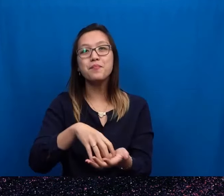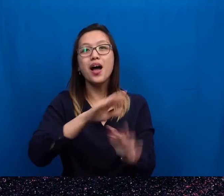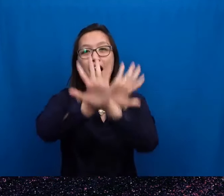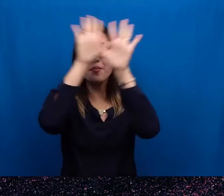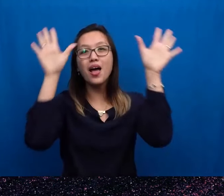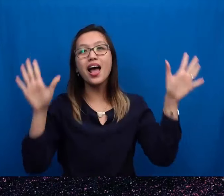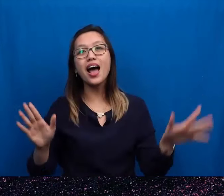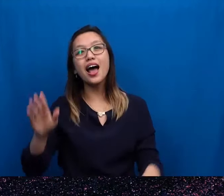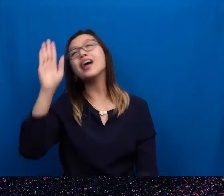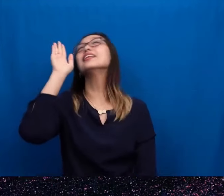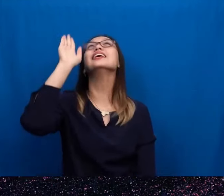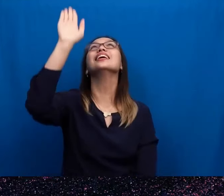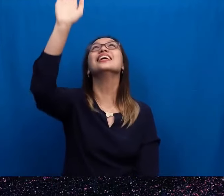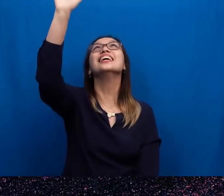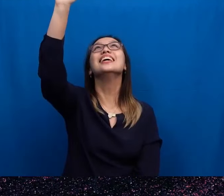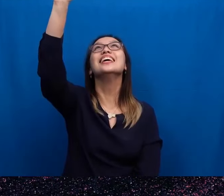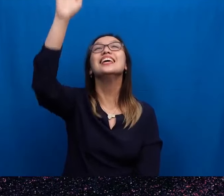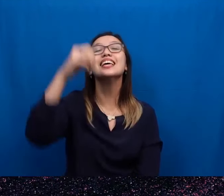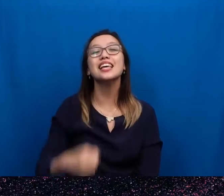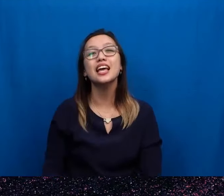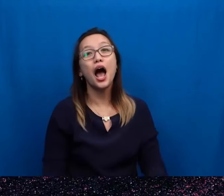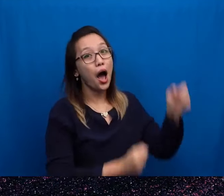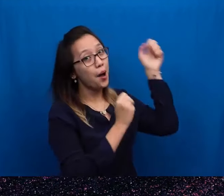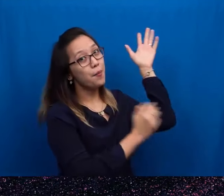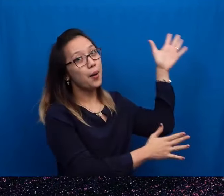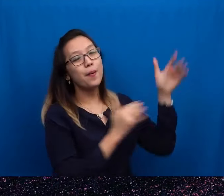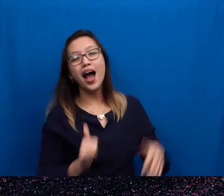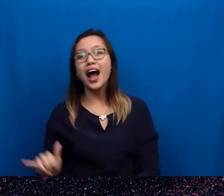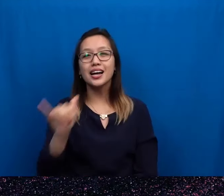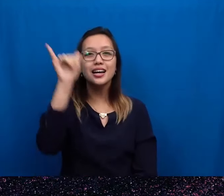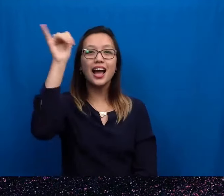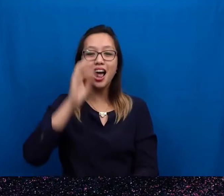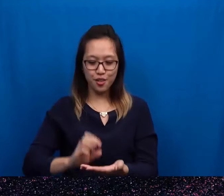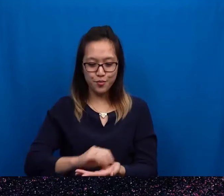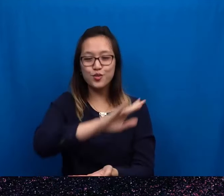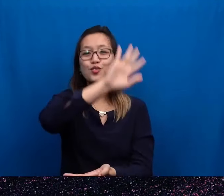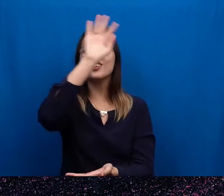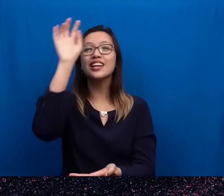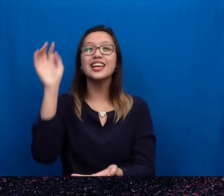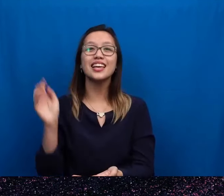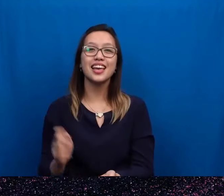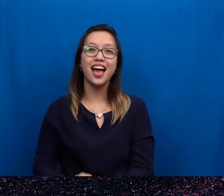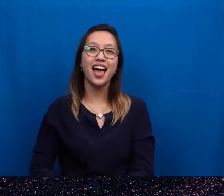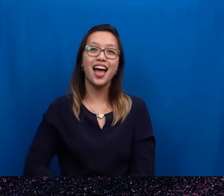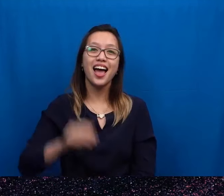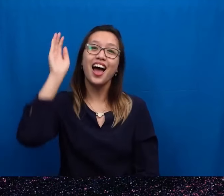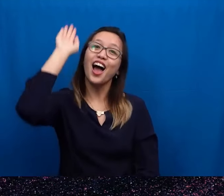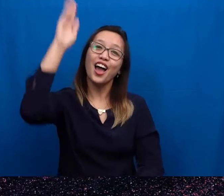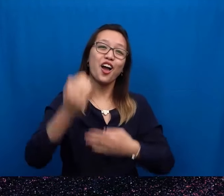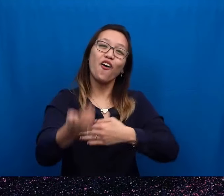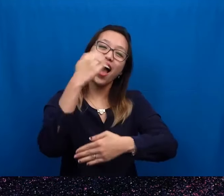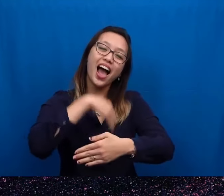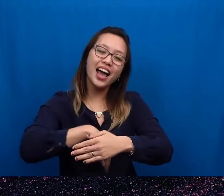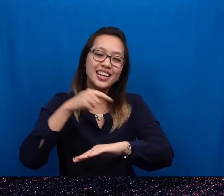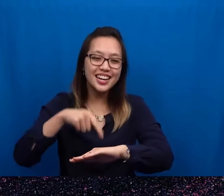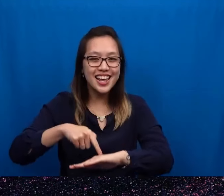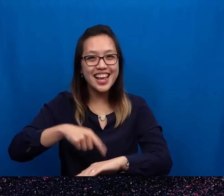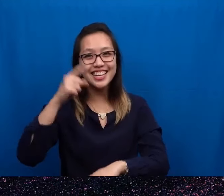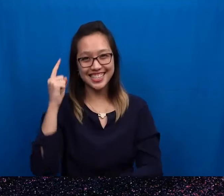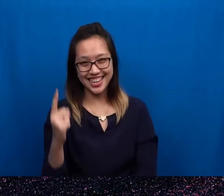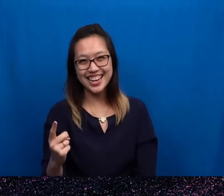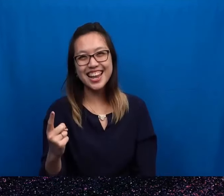Dari tempat maha tinggi, Bapa kekal mulia, Kau